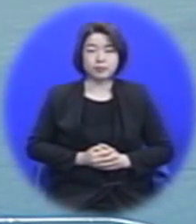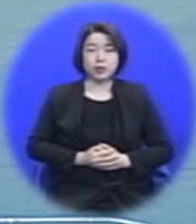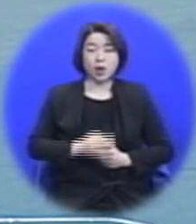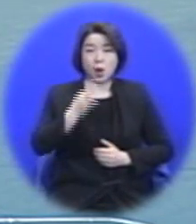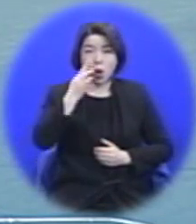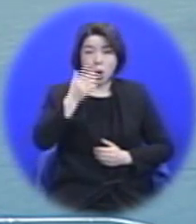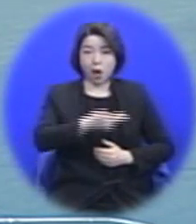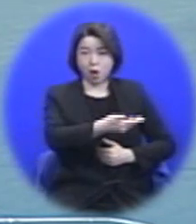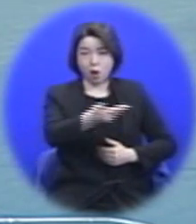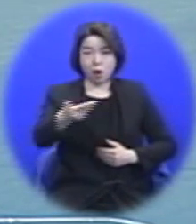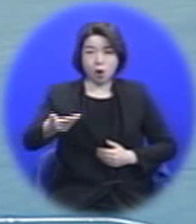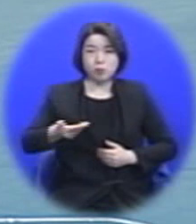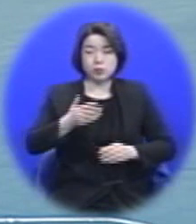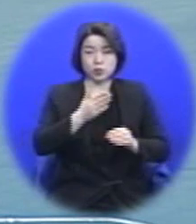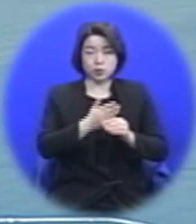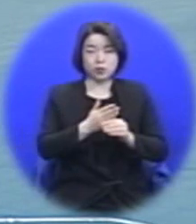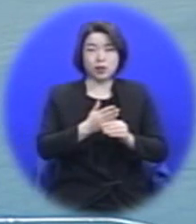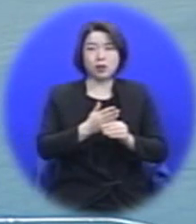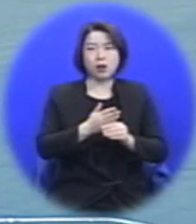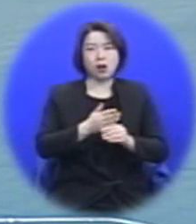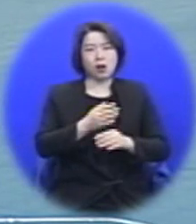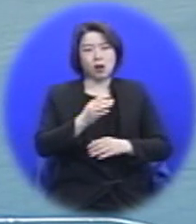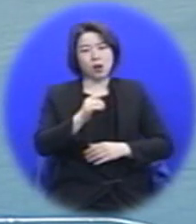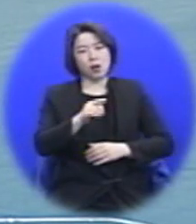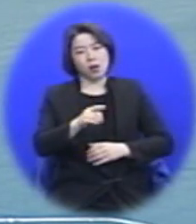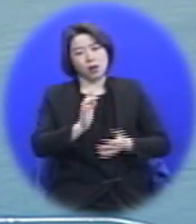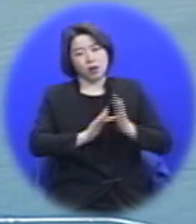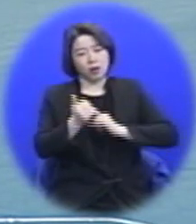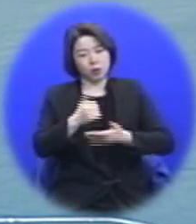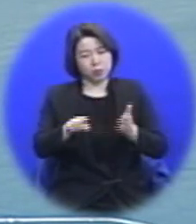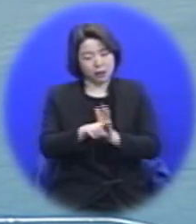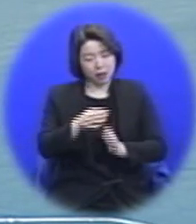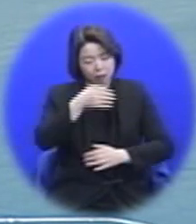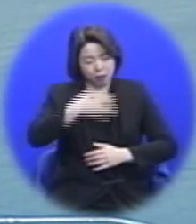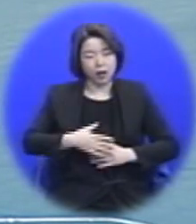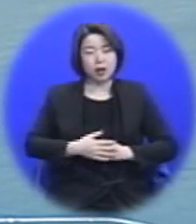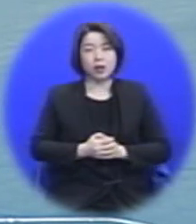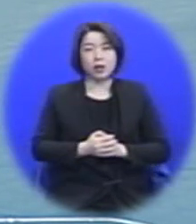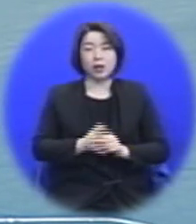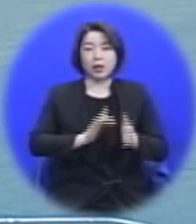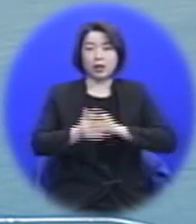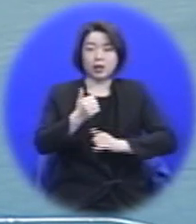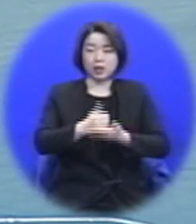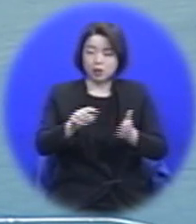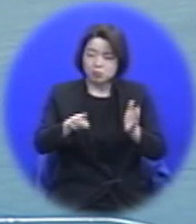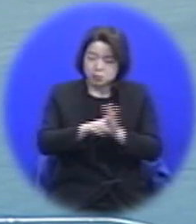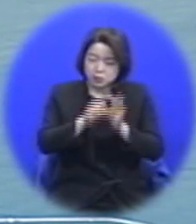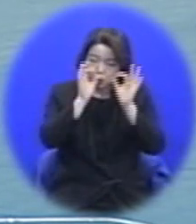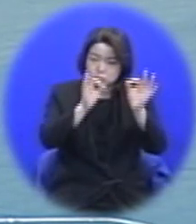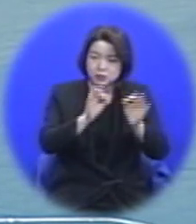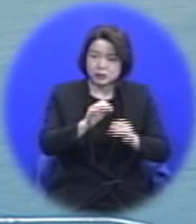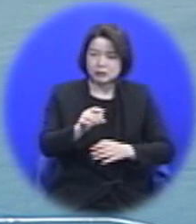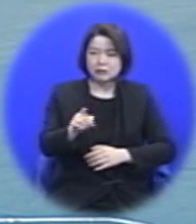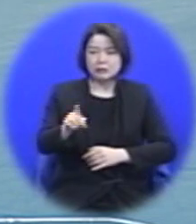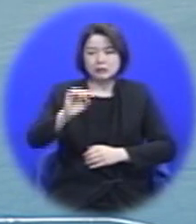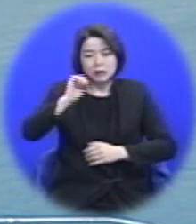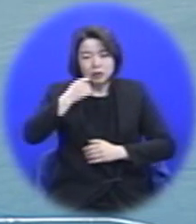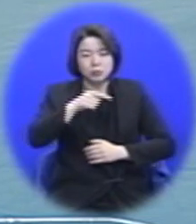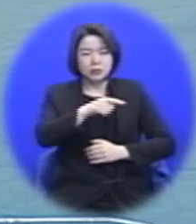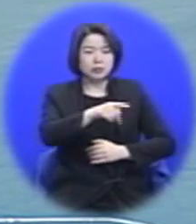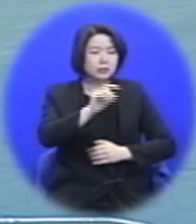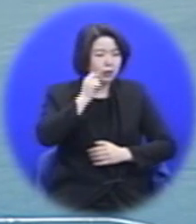혹시 여러분 중에 야, 예수 믿기 힘드네. 예수 믿다가 보니까 이런 저런 어려움이